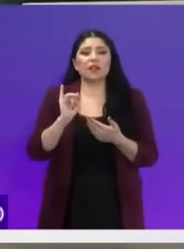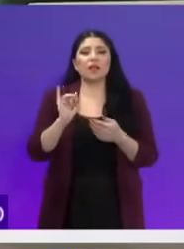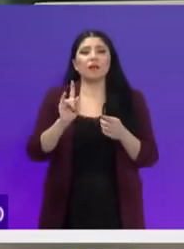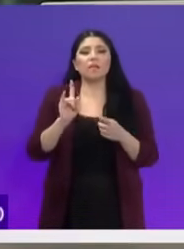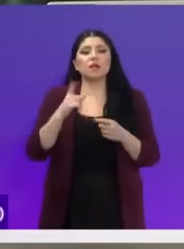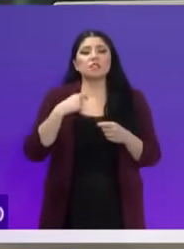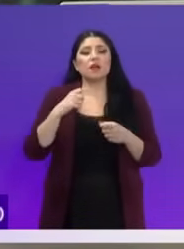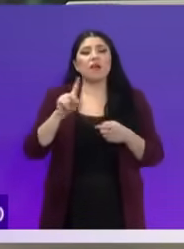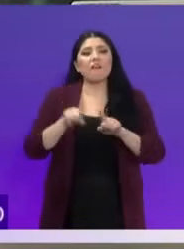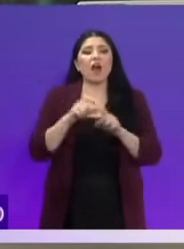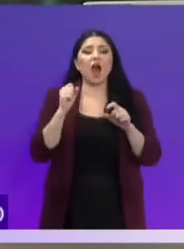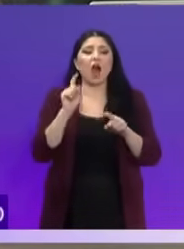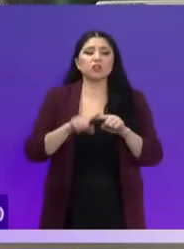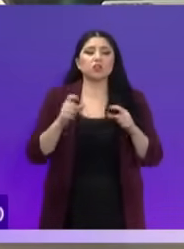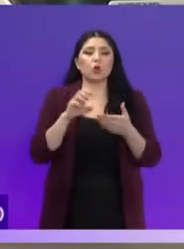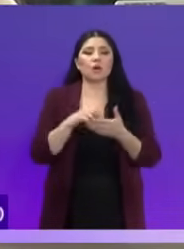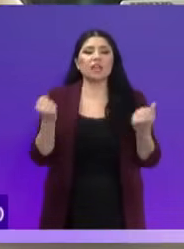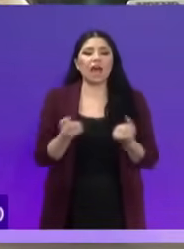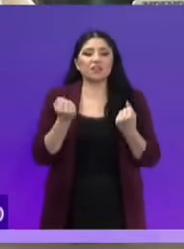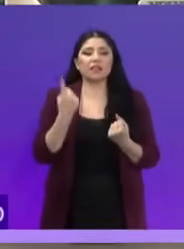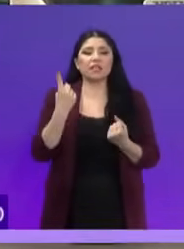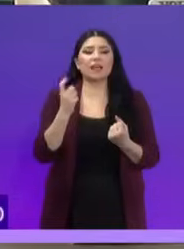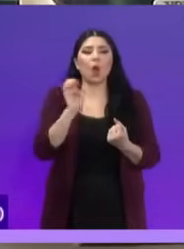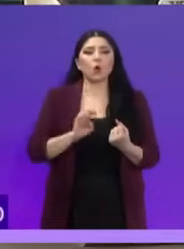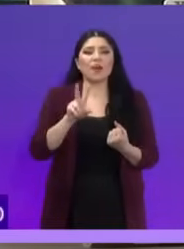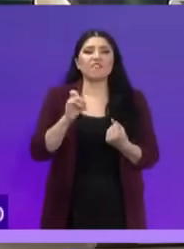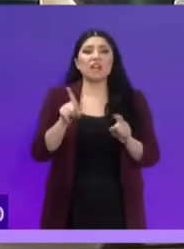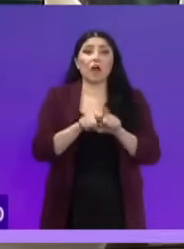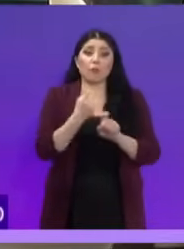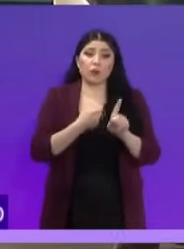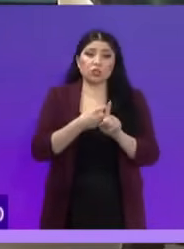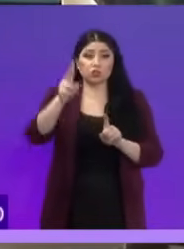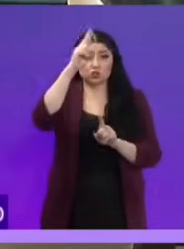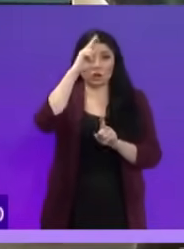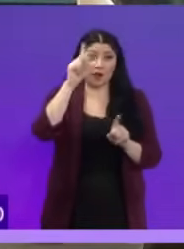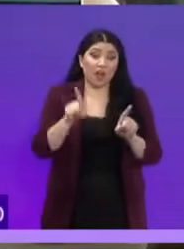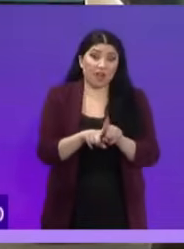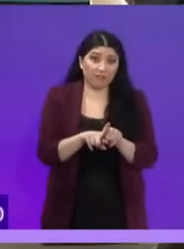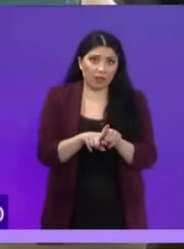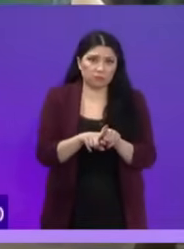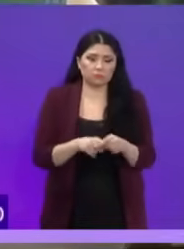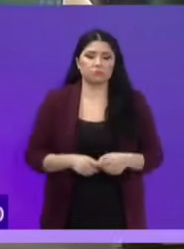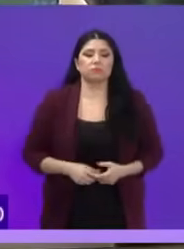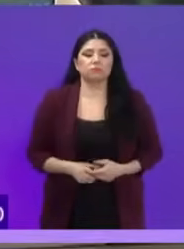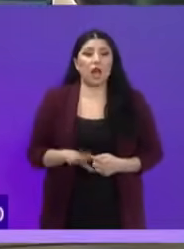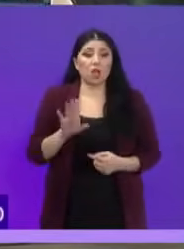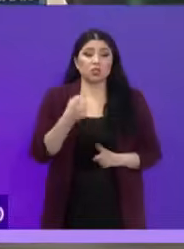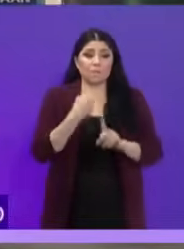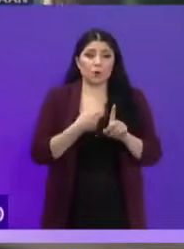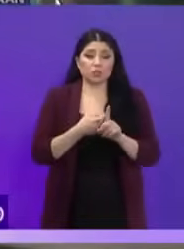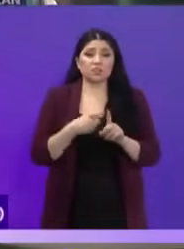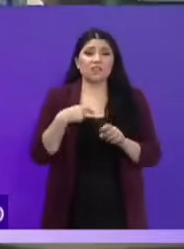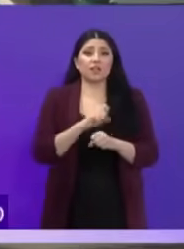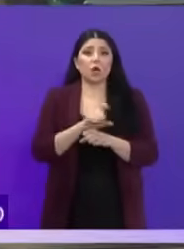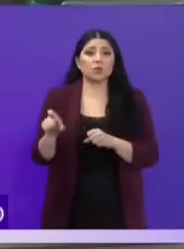ei, în special în Germania. Aceste proteste se datorează, în primul rând, condițiilor